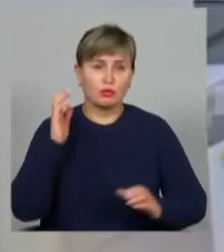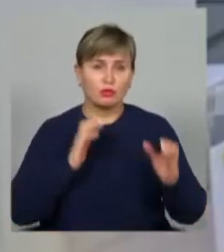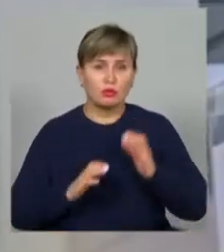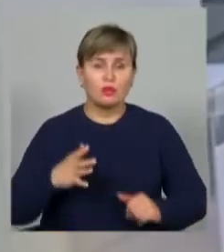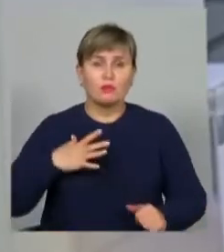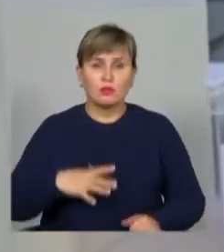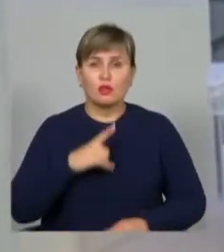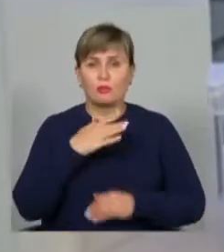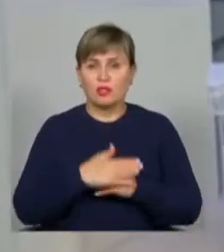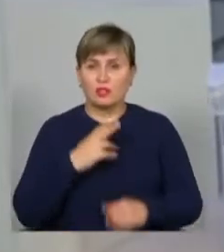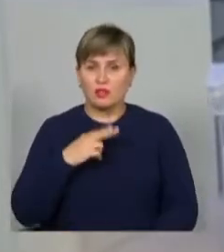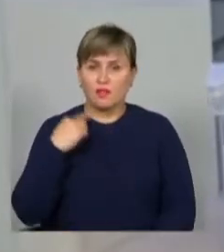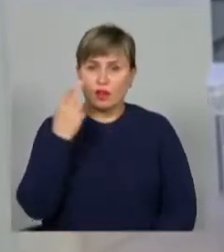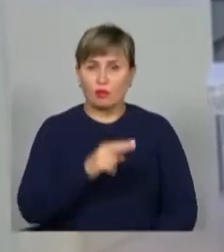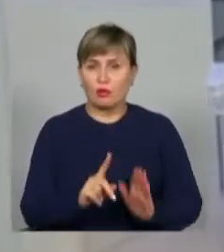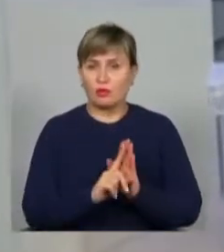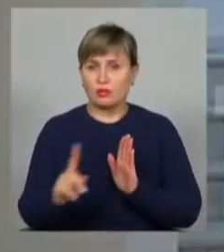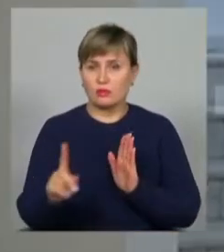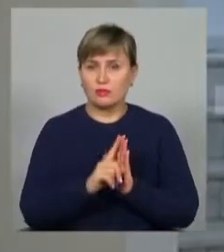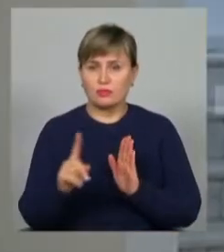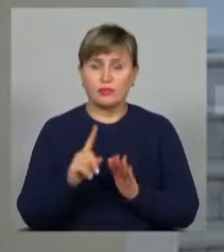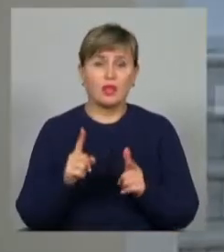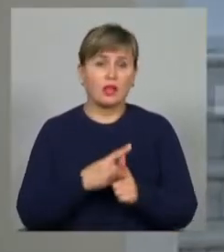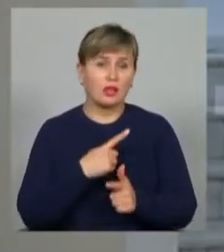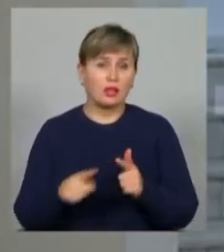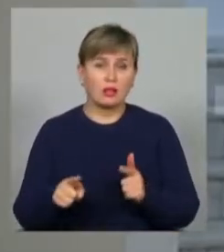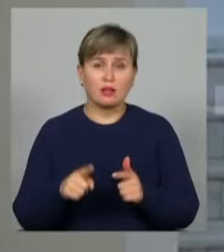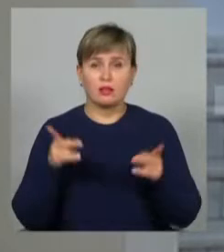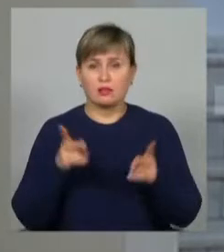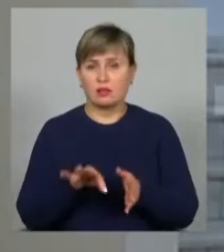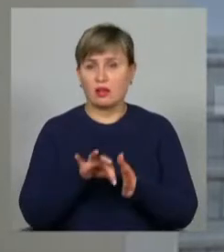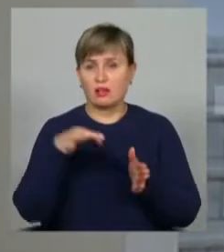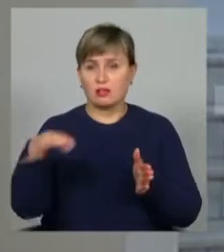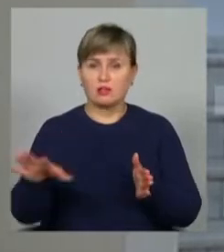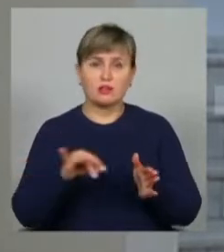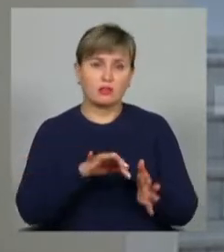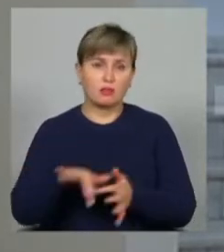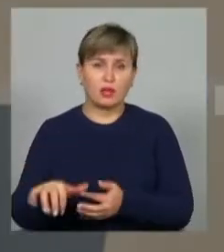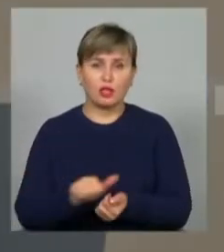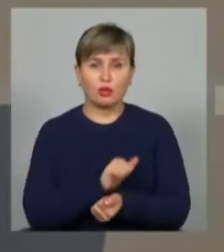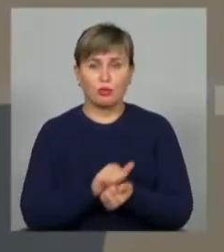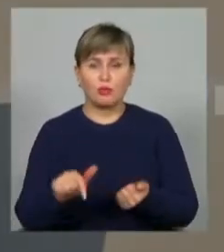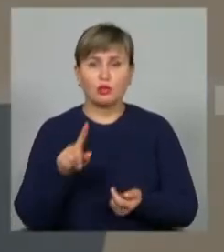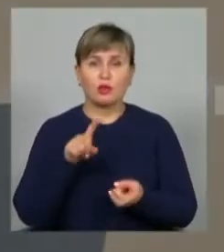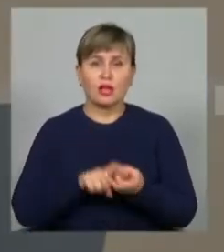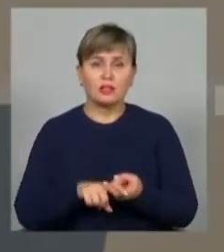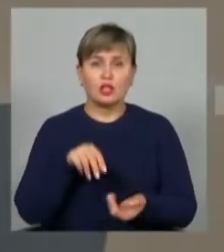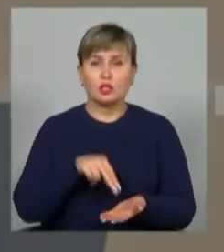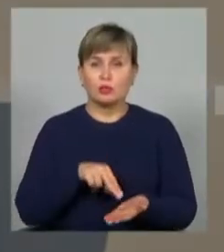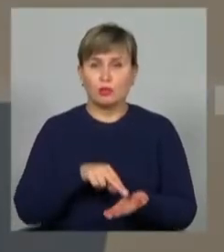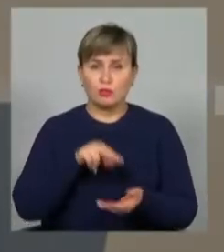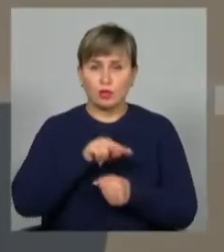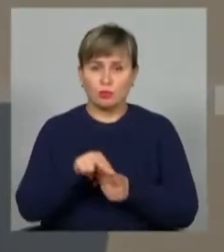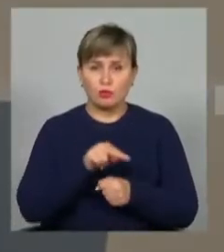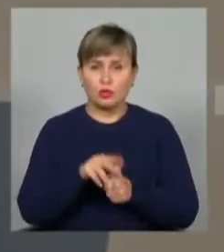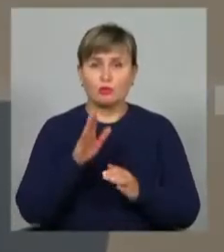придется в ближайшие 2 года посещать занятия. В противном случае им необходимо отчислиться и забрать документы. А что касается стоимости обучения, то